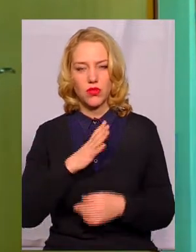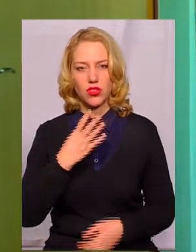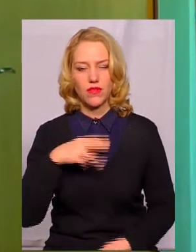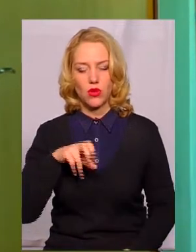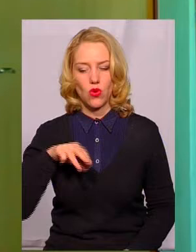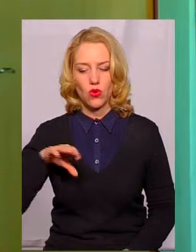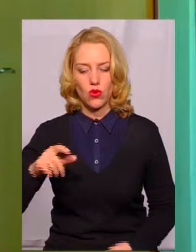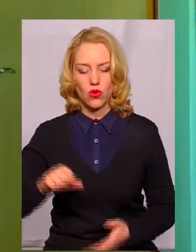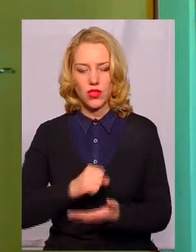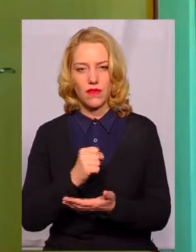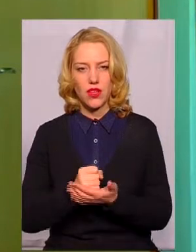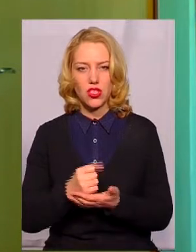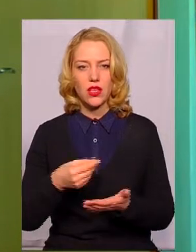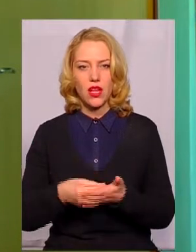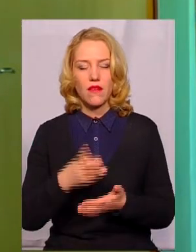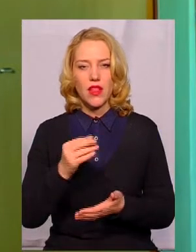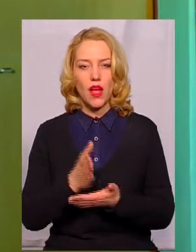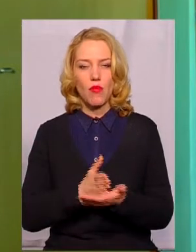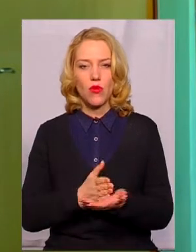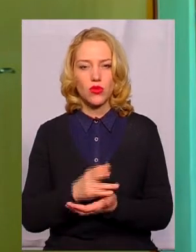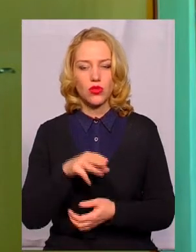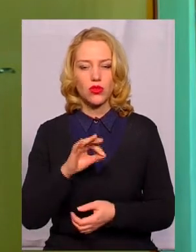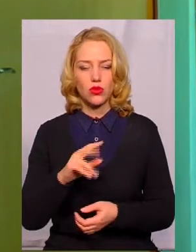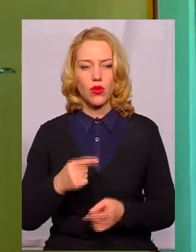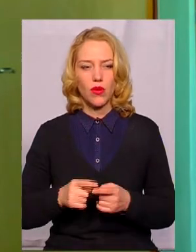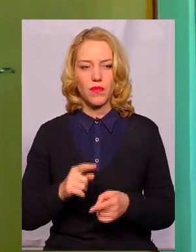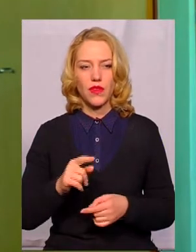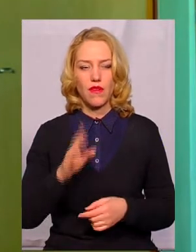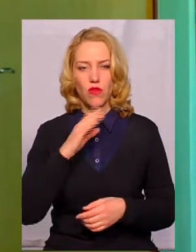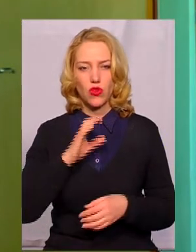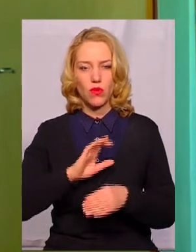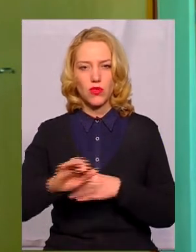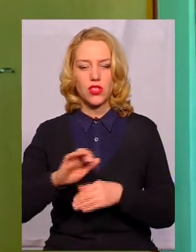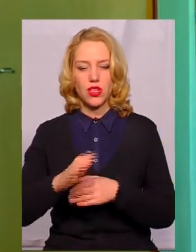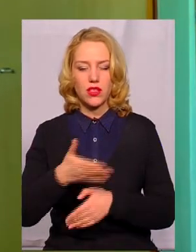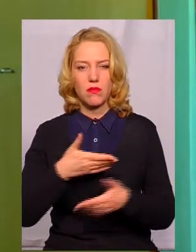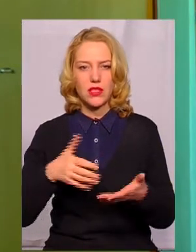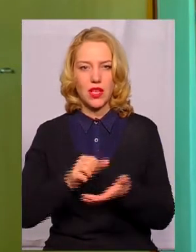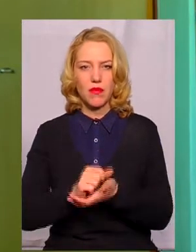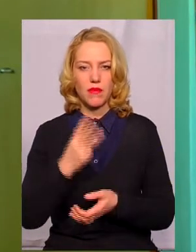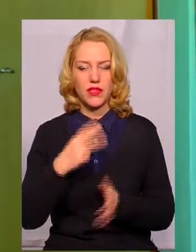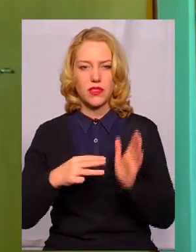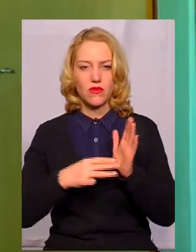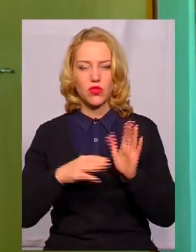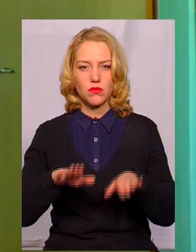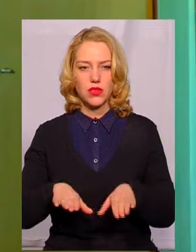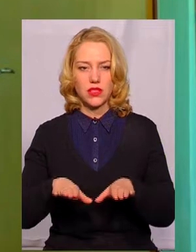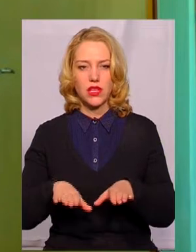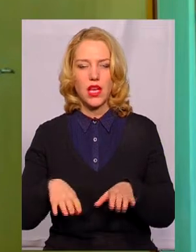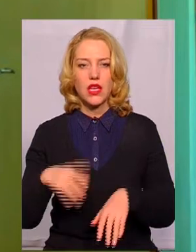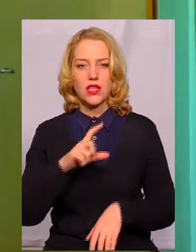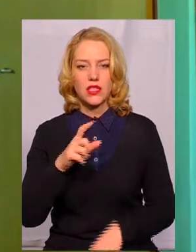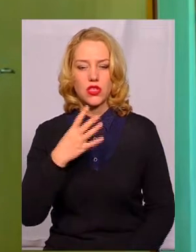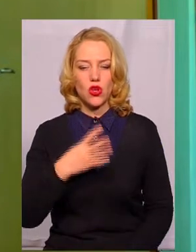затверджено тарифи на послуги, то по водопостачання ми займаємо 38 місце 43,